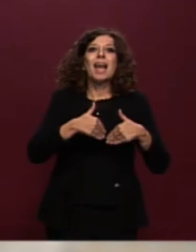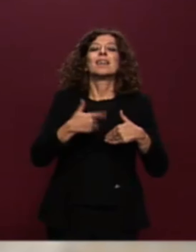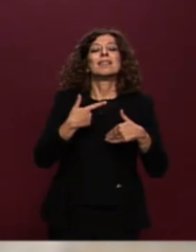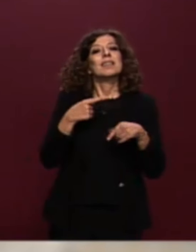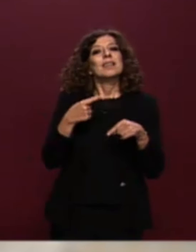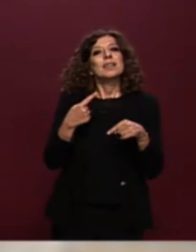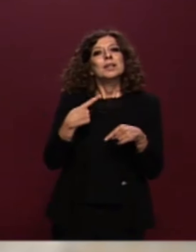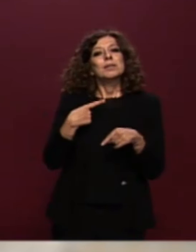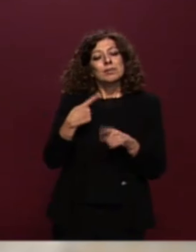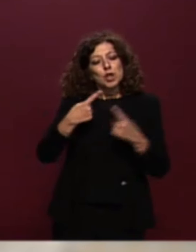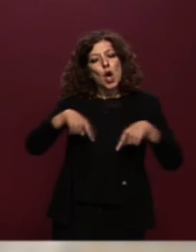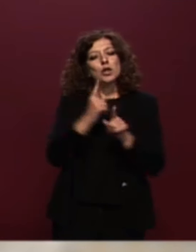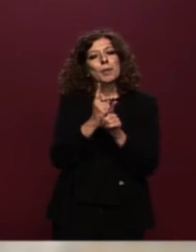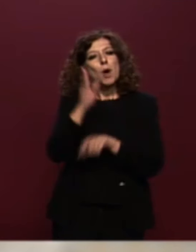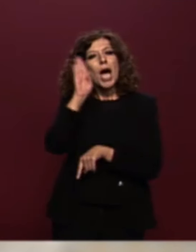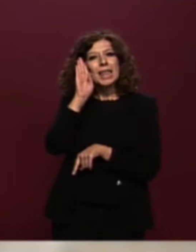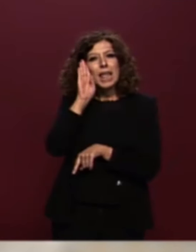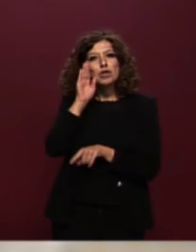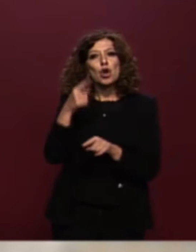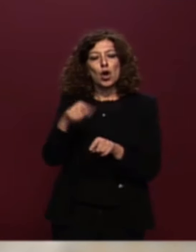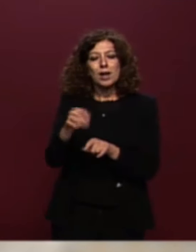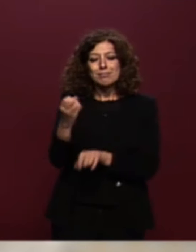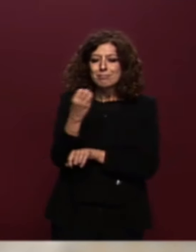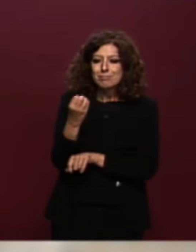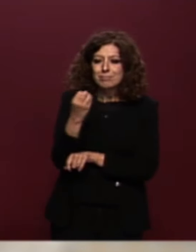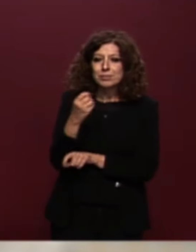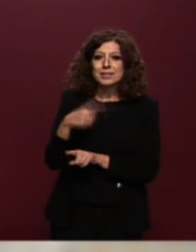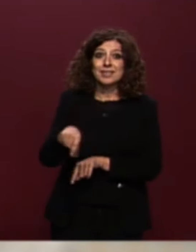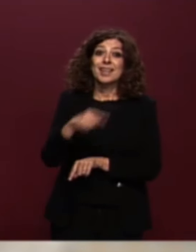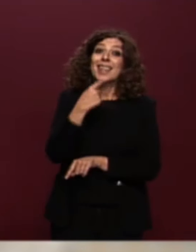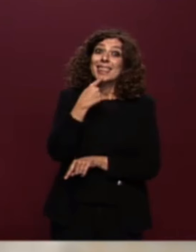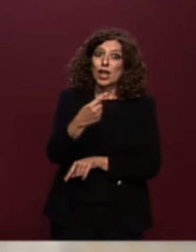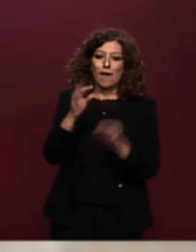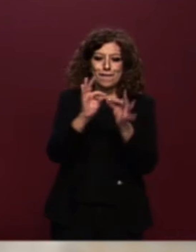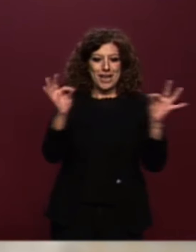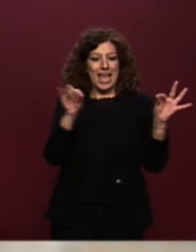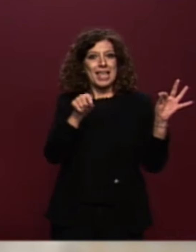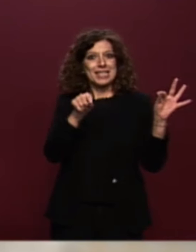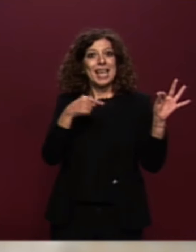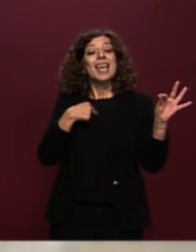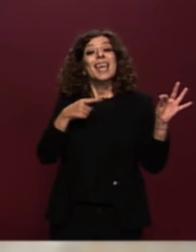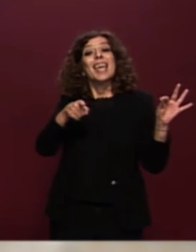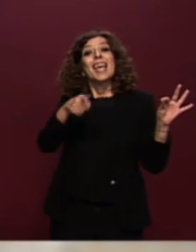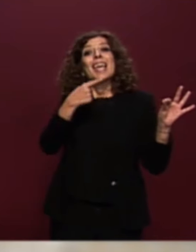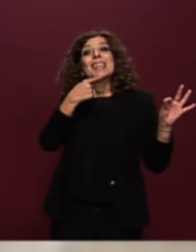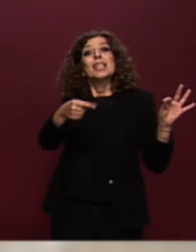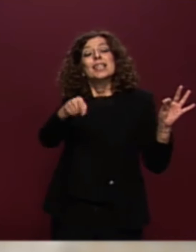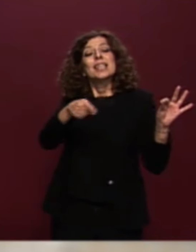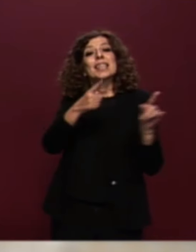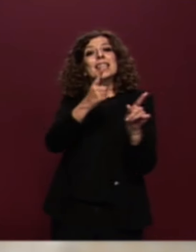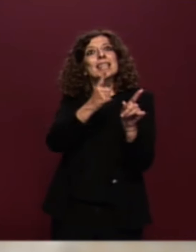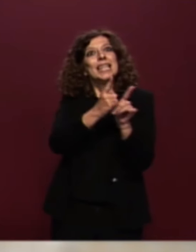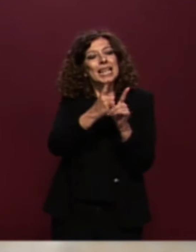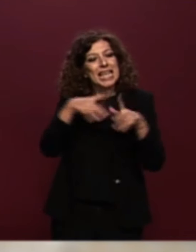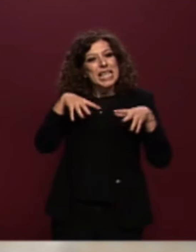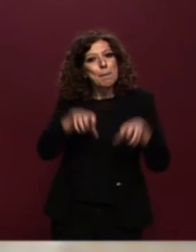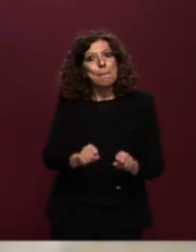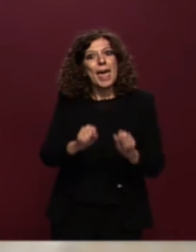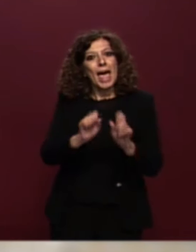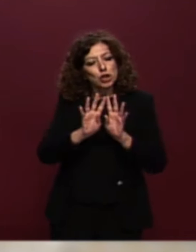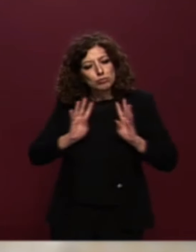temi. Lei, Presidente, ci esorta, la cito testualmente, ad un impegno corale di istituzioni,